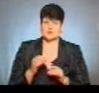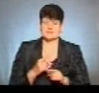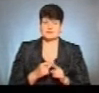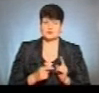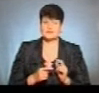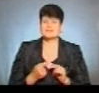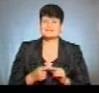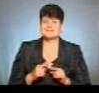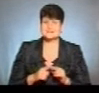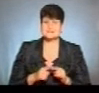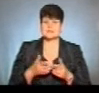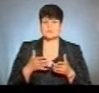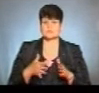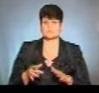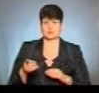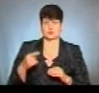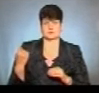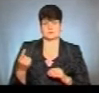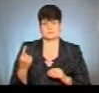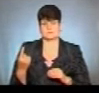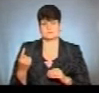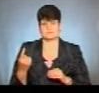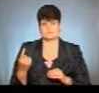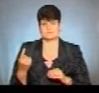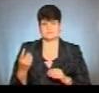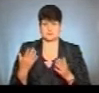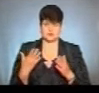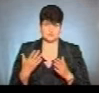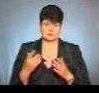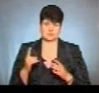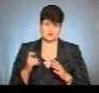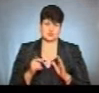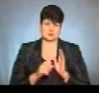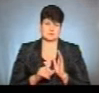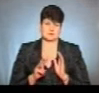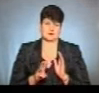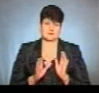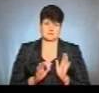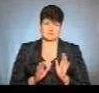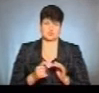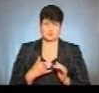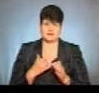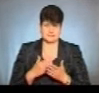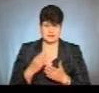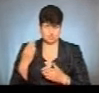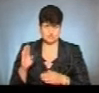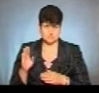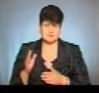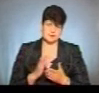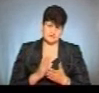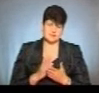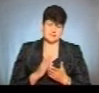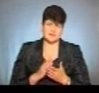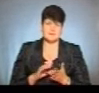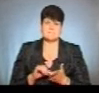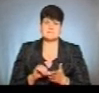78,5% – це уроженці Тернопільської області, якщо по 163-му. Тобто є в нас і чужі, так? Так, є